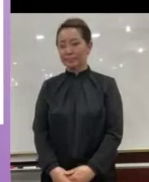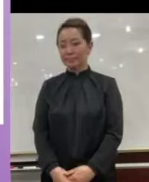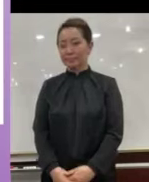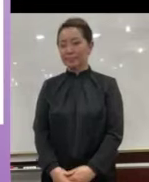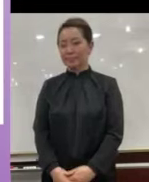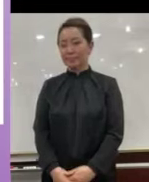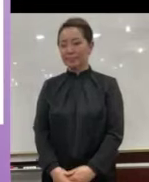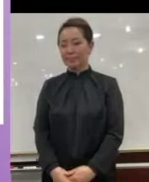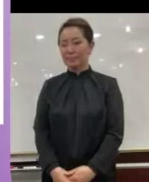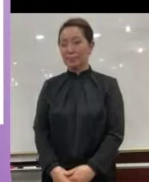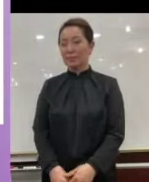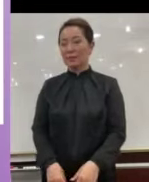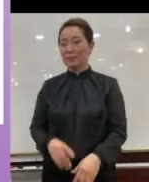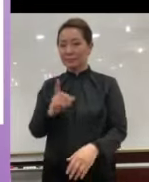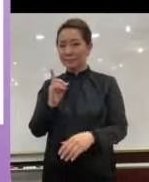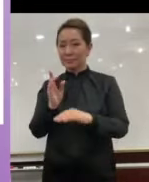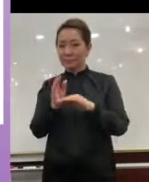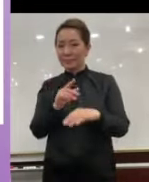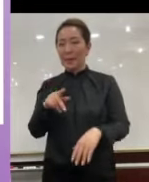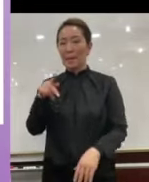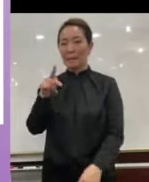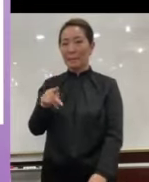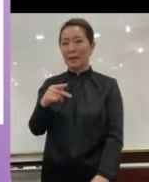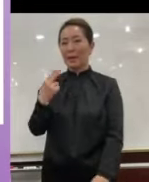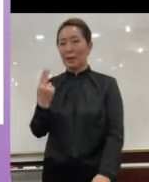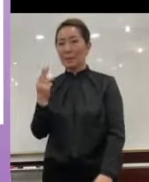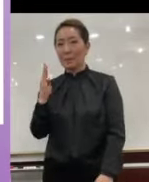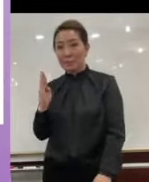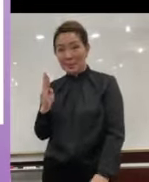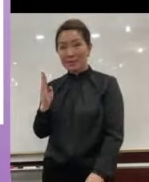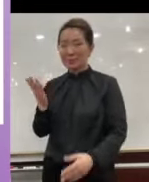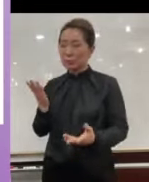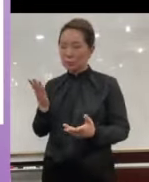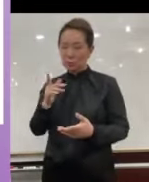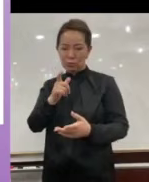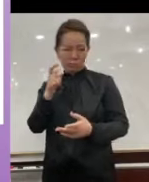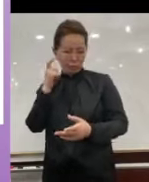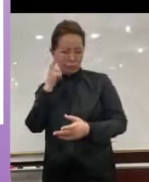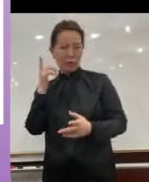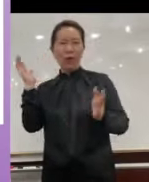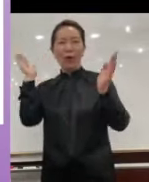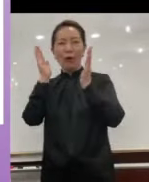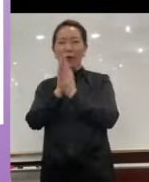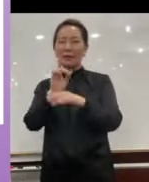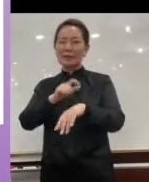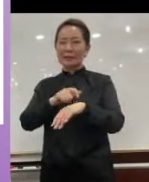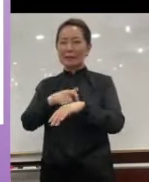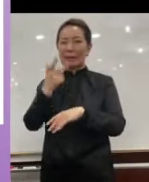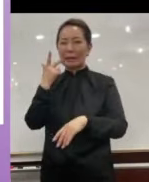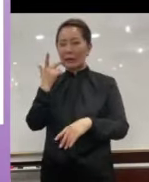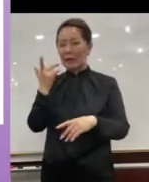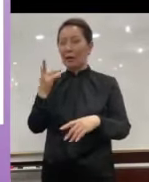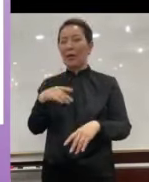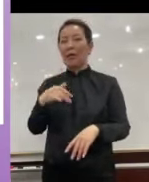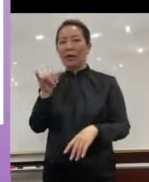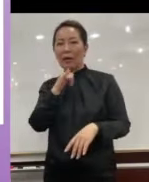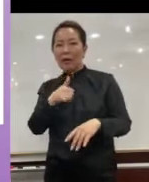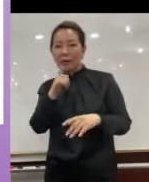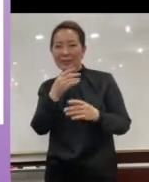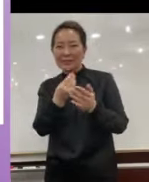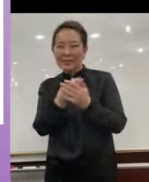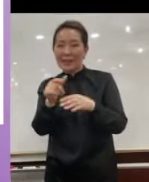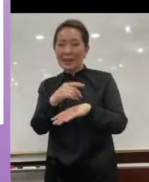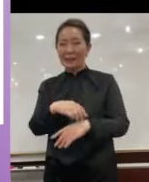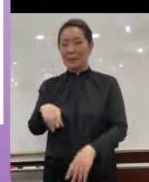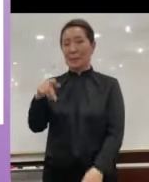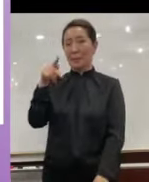За PAP гэхээр та нар юу гэж бодож байна? Ерөнхийдөө нөгөө хүмүүс ойрын цагаар те арх пив уух гэж цуглддаг